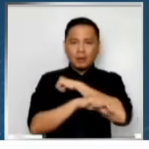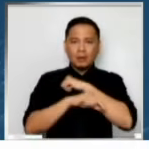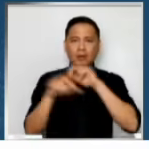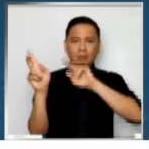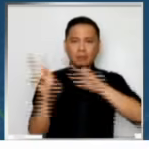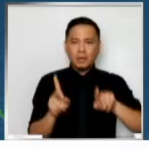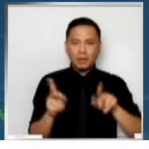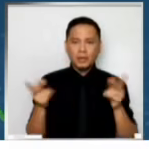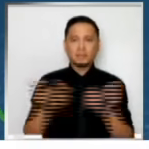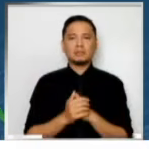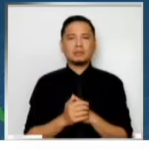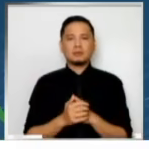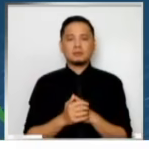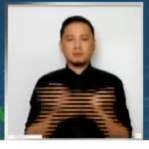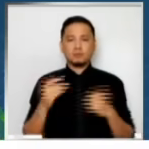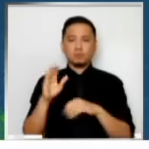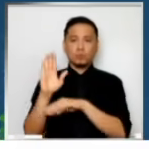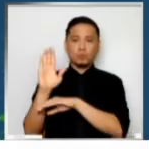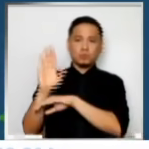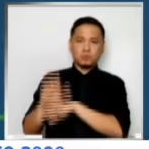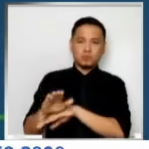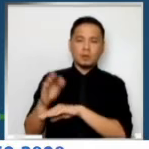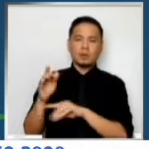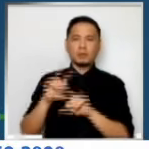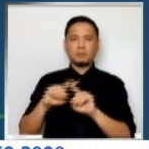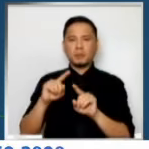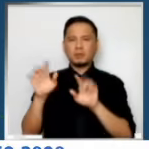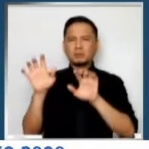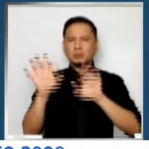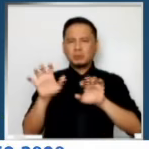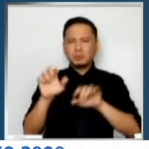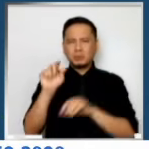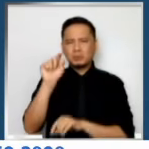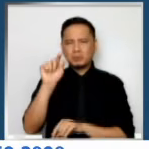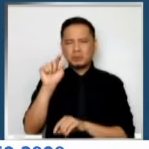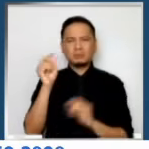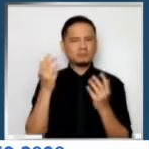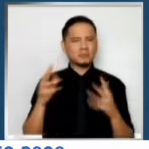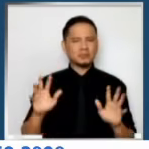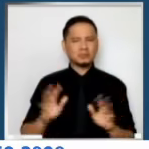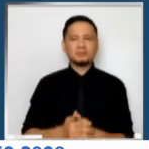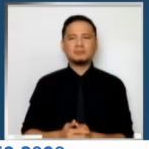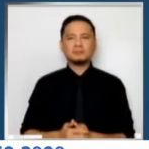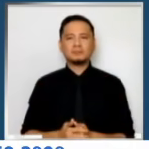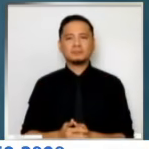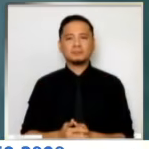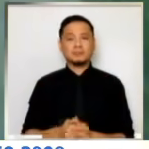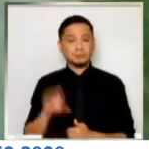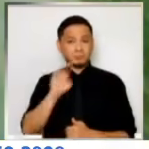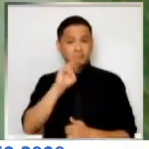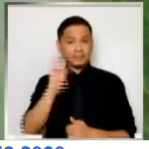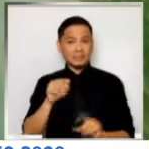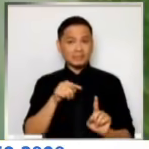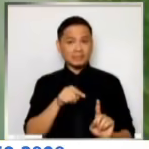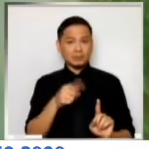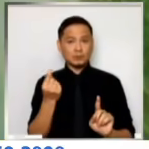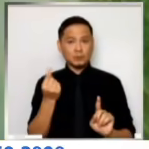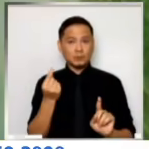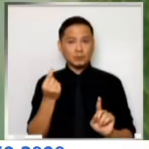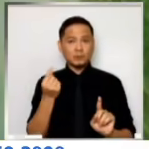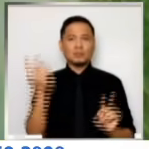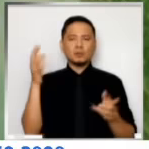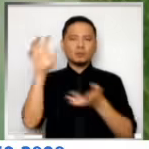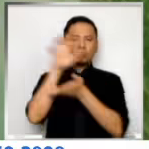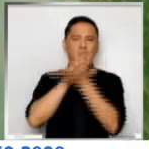din ng hapon. Pero mga hangga katamtamang ulan lang yung inaasahan, mga kapuso. Sa mga taga Metro Manila, magiging maulap at meron pong